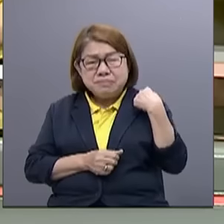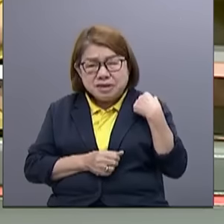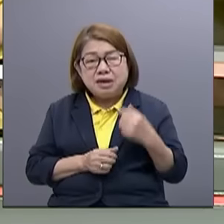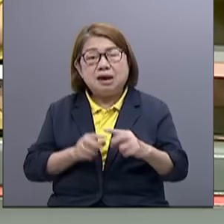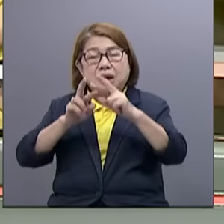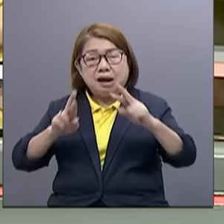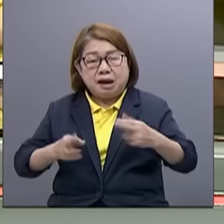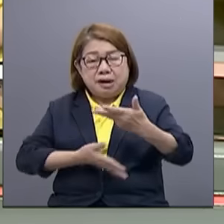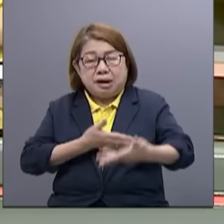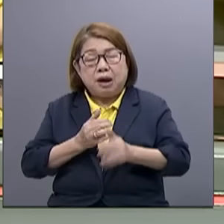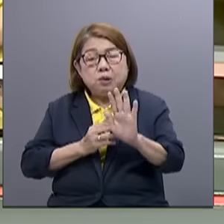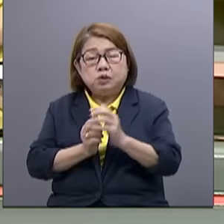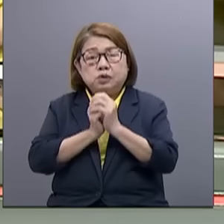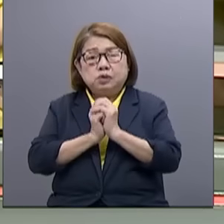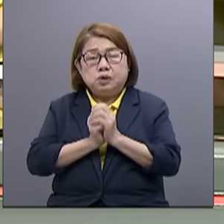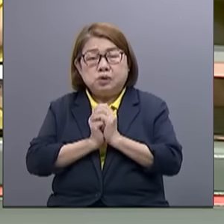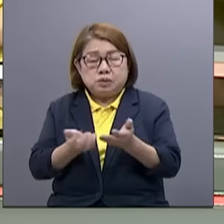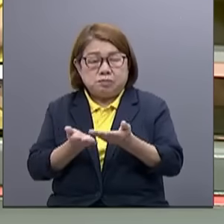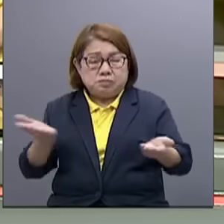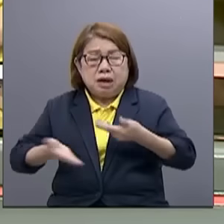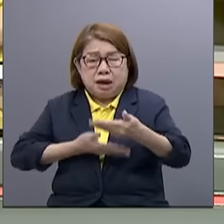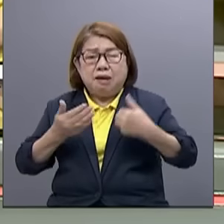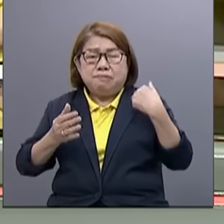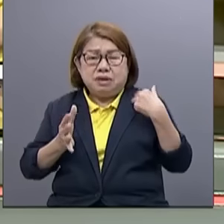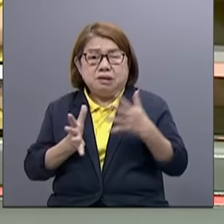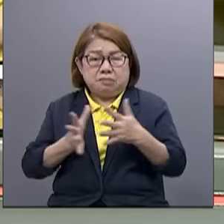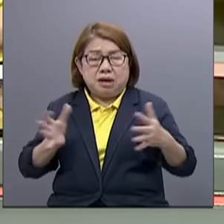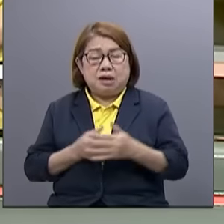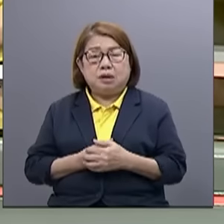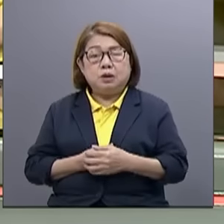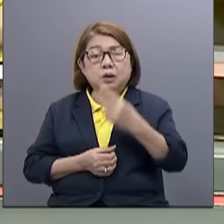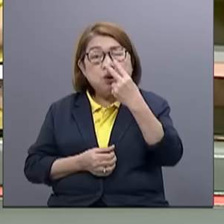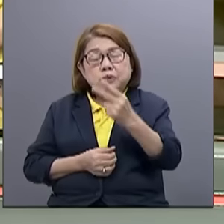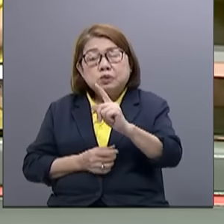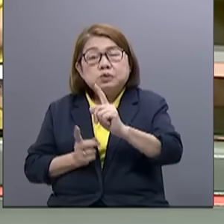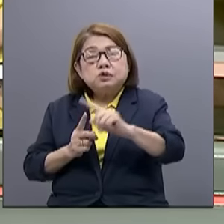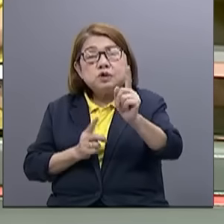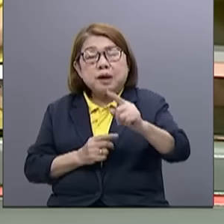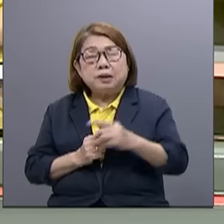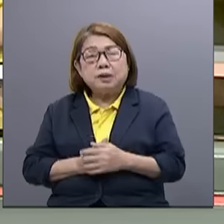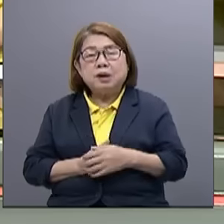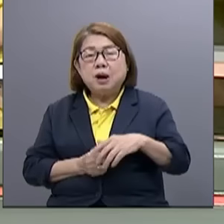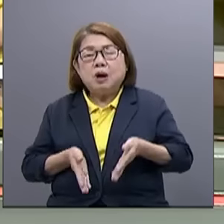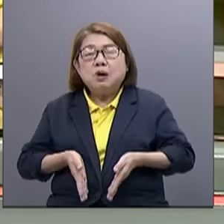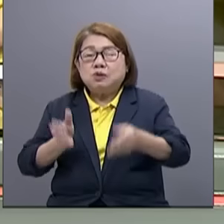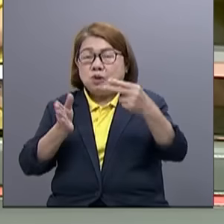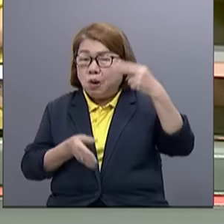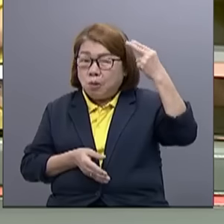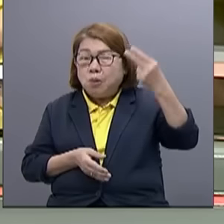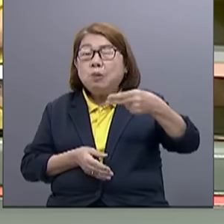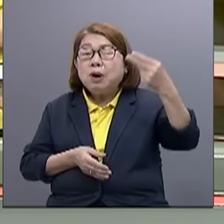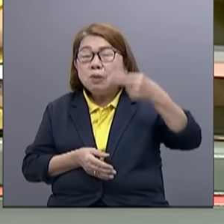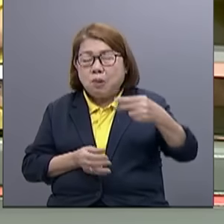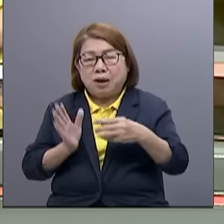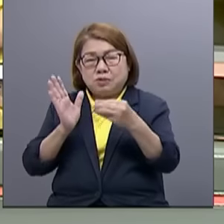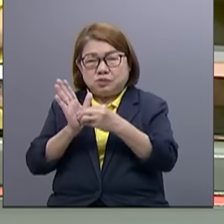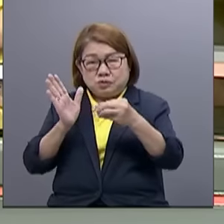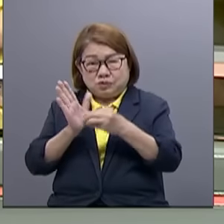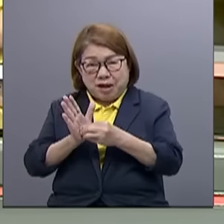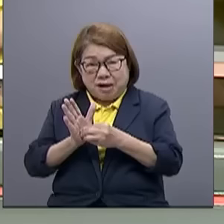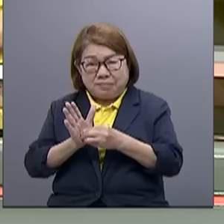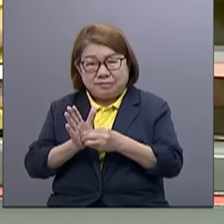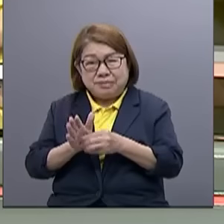ายในไทยก็เกิดขึ้นมานานแล้วถ้าจะยกตัวอย่างแล้วคุณผู้ชมอาจจะอ๋อก็เช่นที่ห้วยขวางกรุงเทพมหานครที่เราเรียกกันว่าเป็น